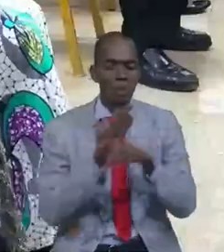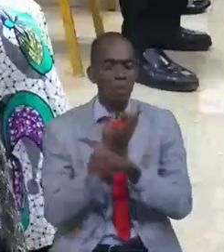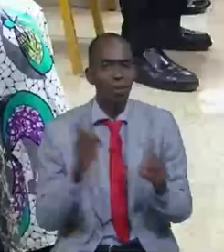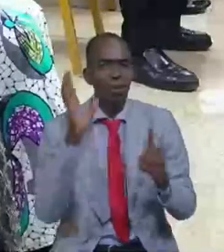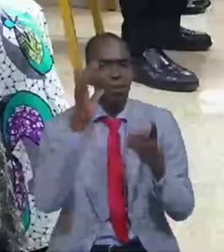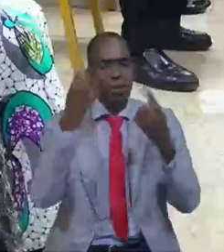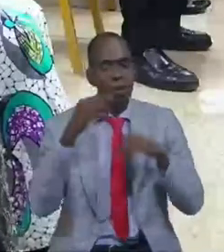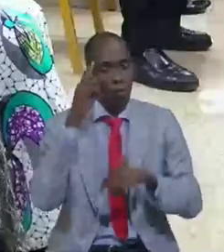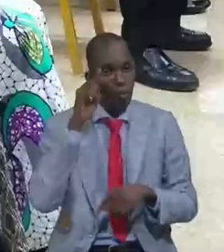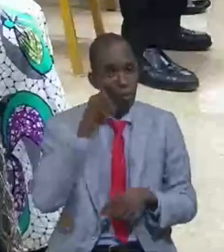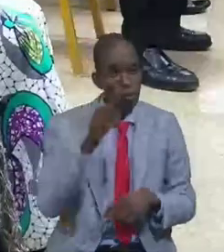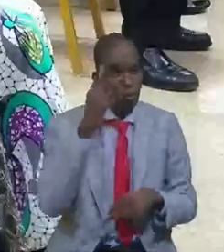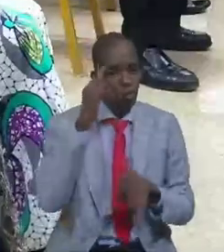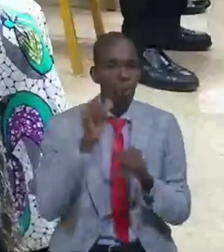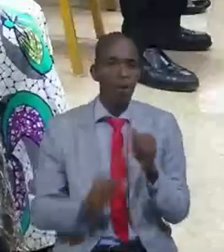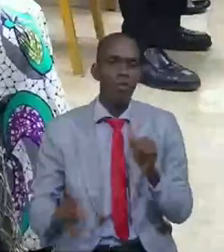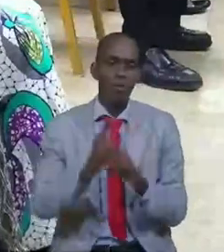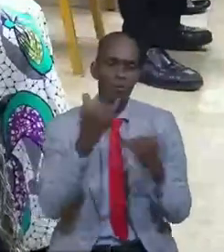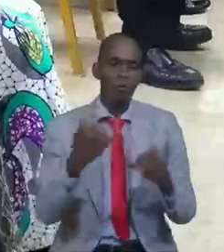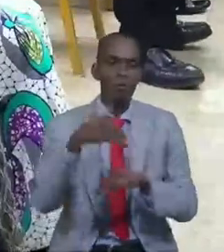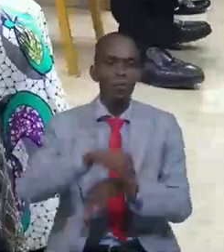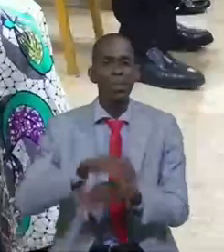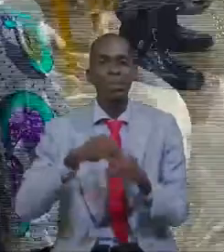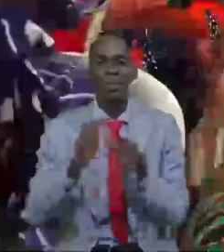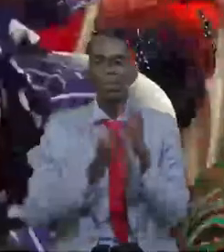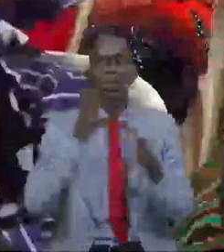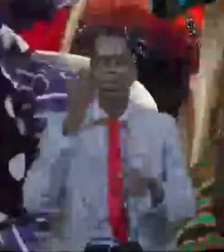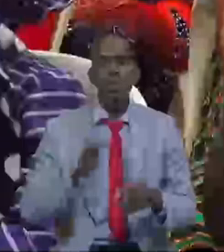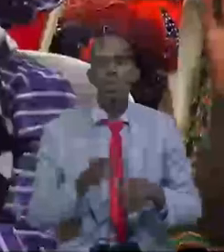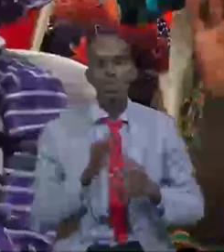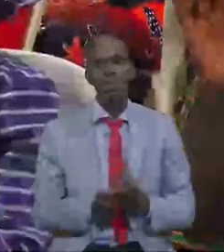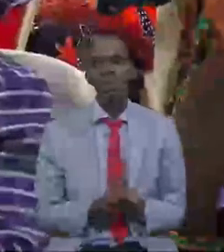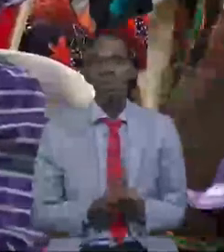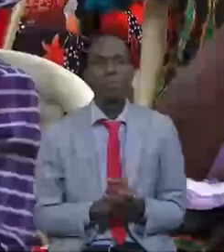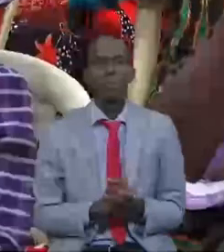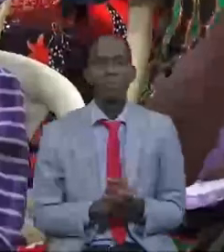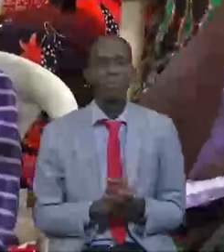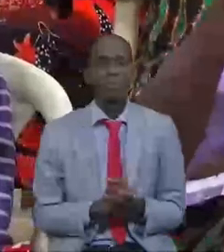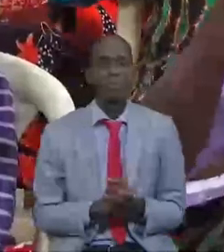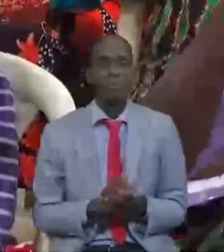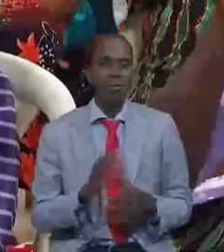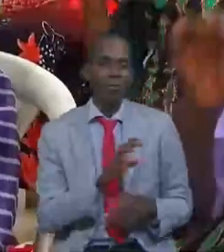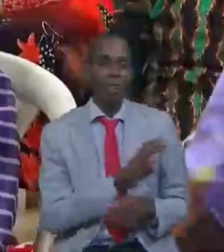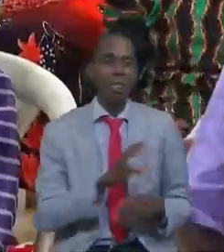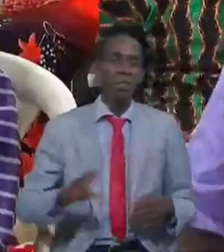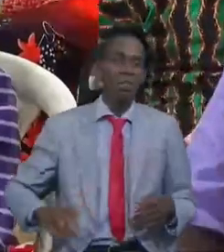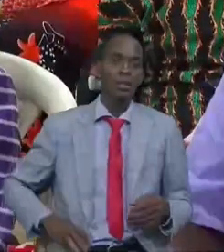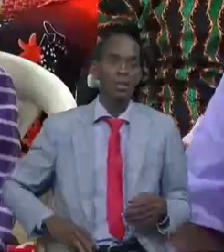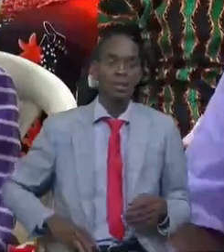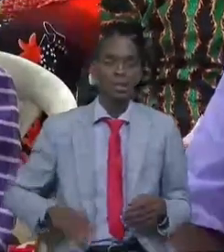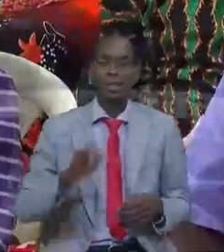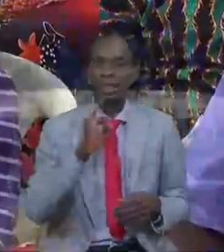pour chacun ce soir, au nom de Jésus. Christ est